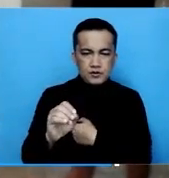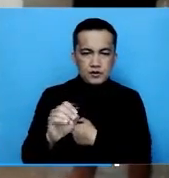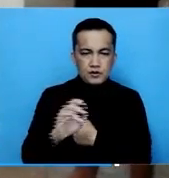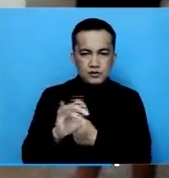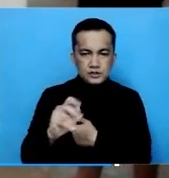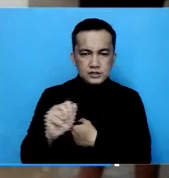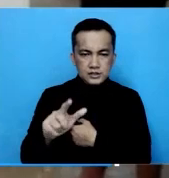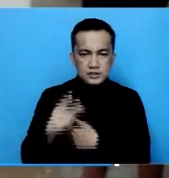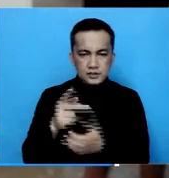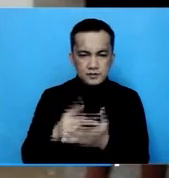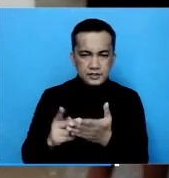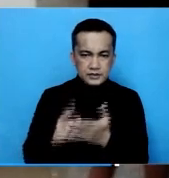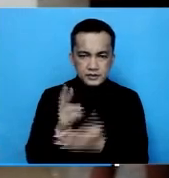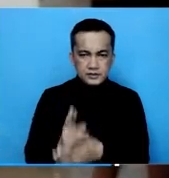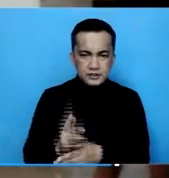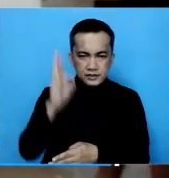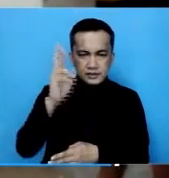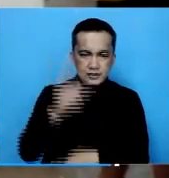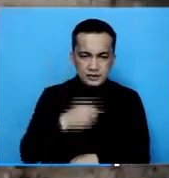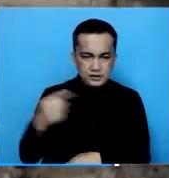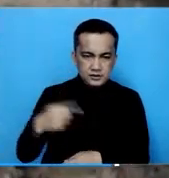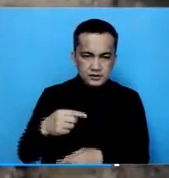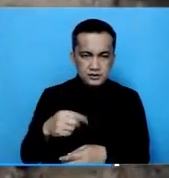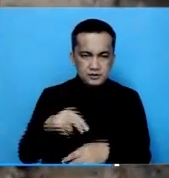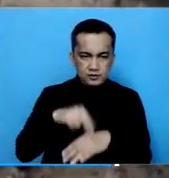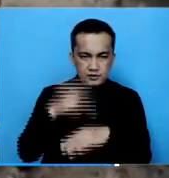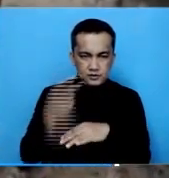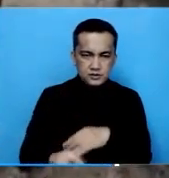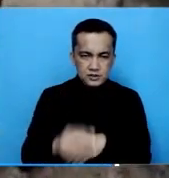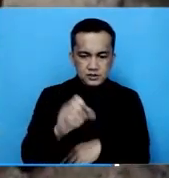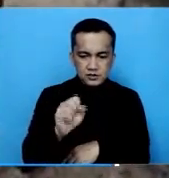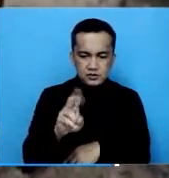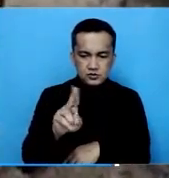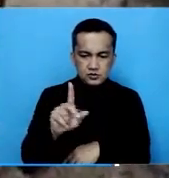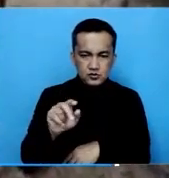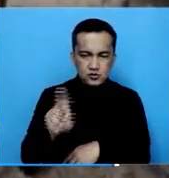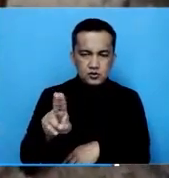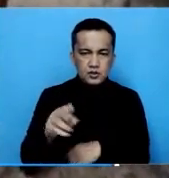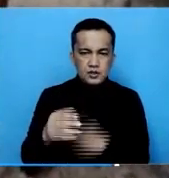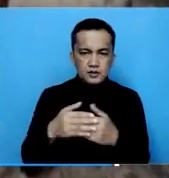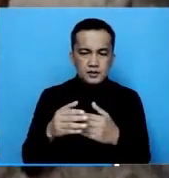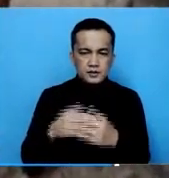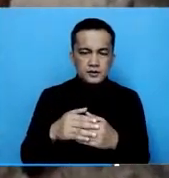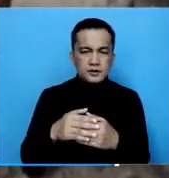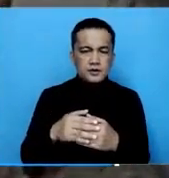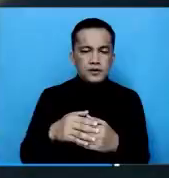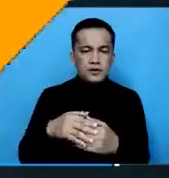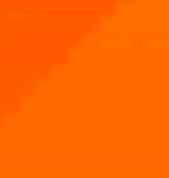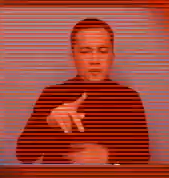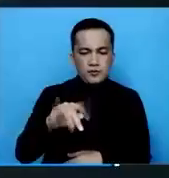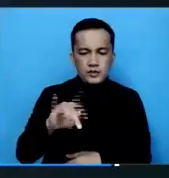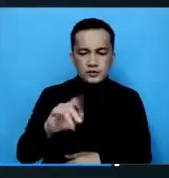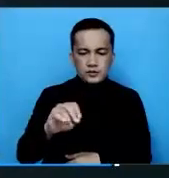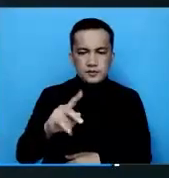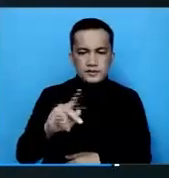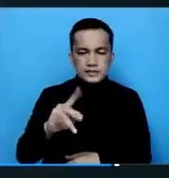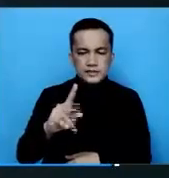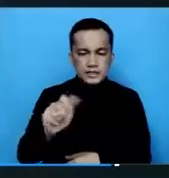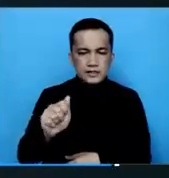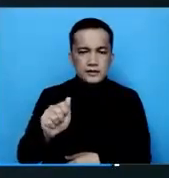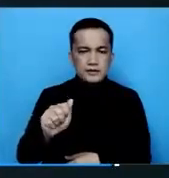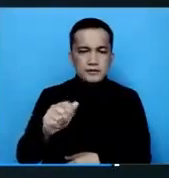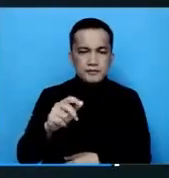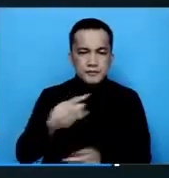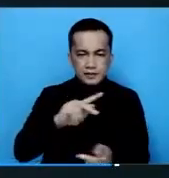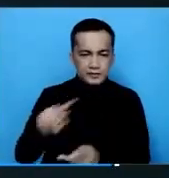rocket ng China na bumagsak sa Sulusi malapit sa Puerto Princesa, Palawan. Para bigyan tayo